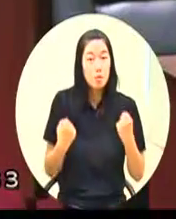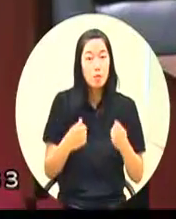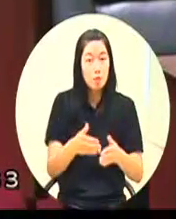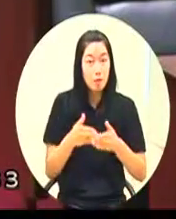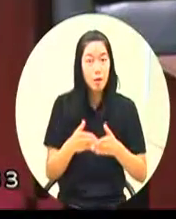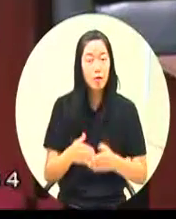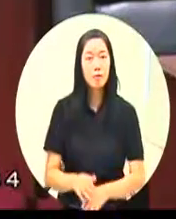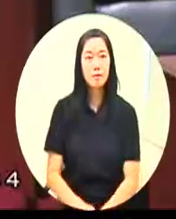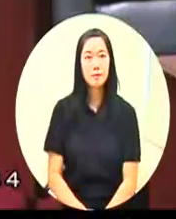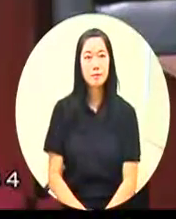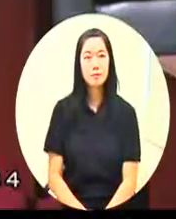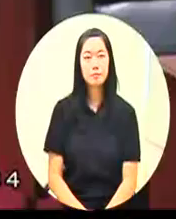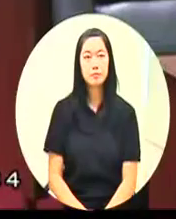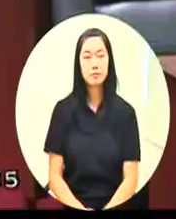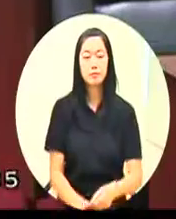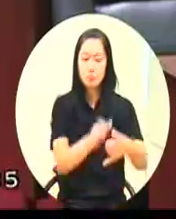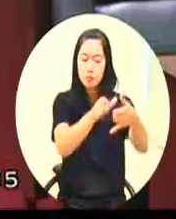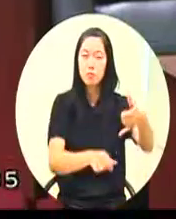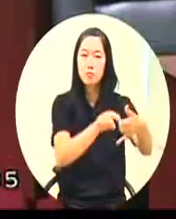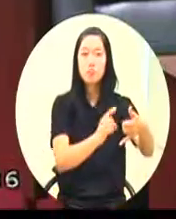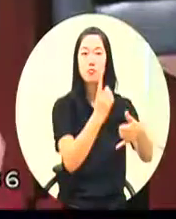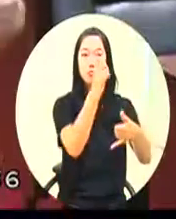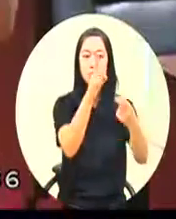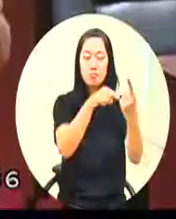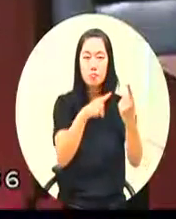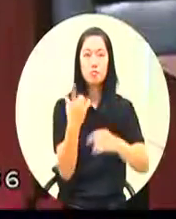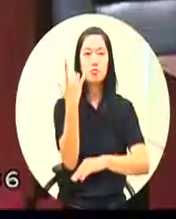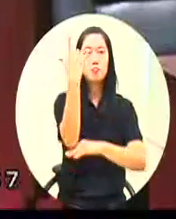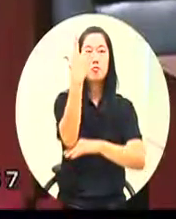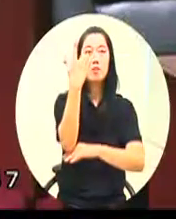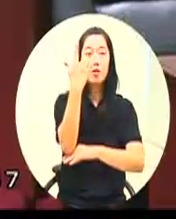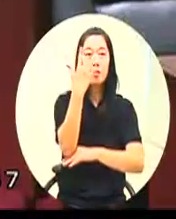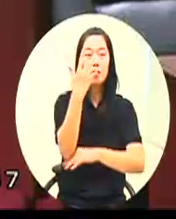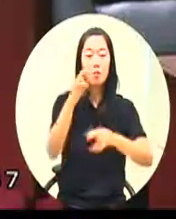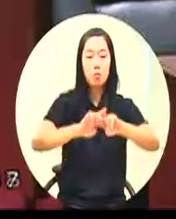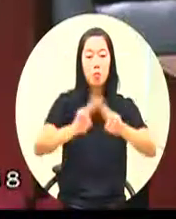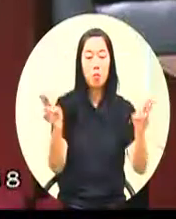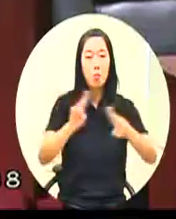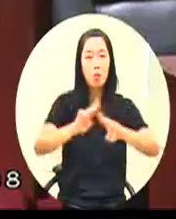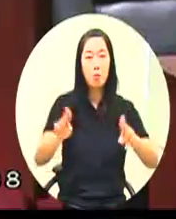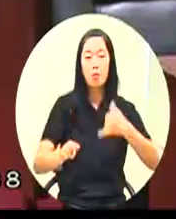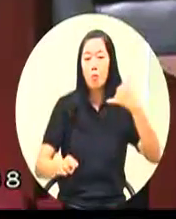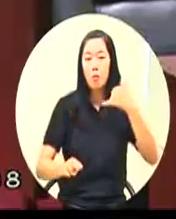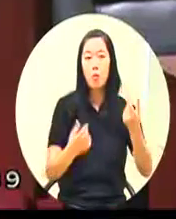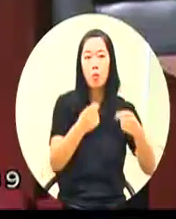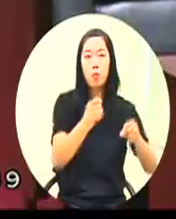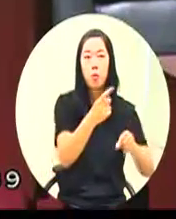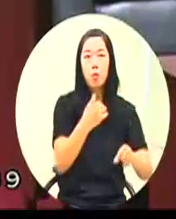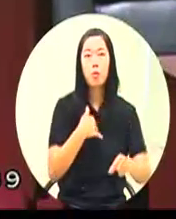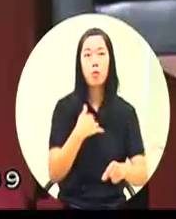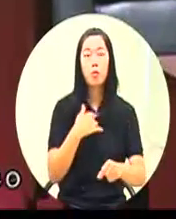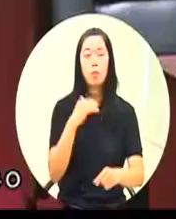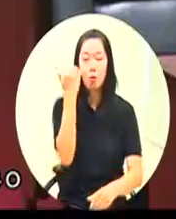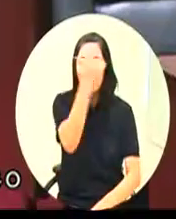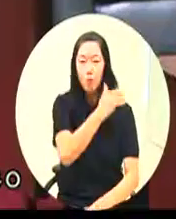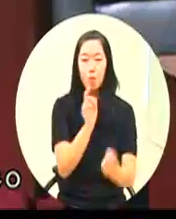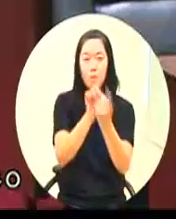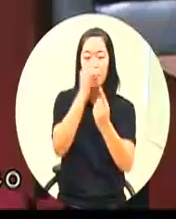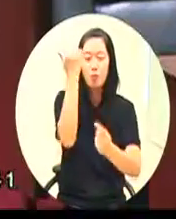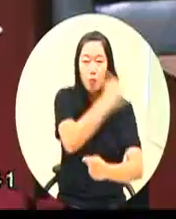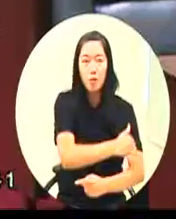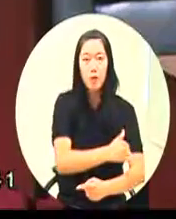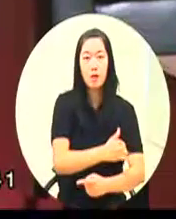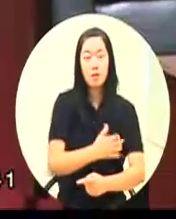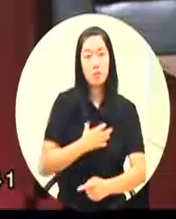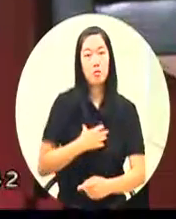只是一个人在那边顾，然后开校门，然后打电话，他有时候如果万一有突发状况，这个人有没有能力去喝阻，